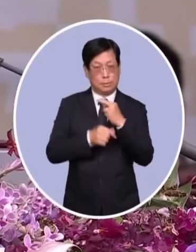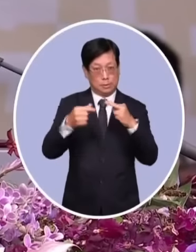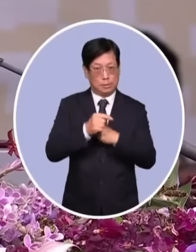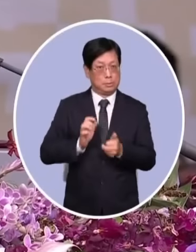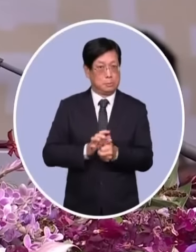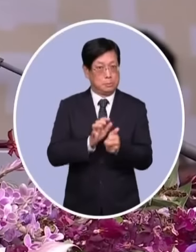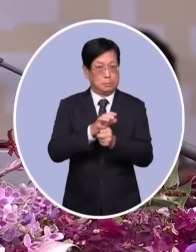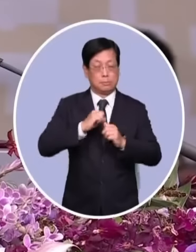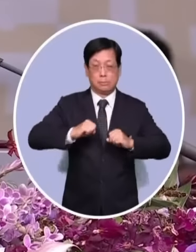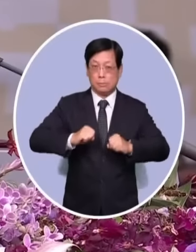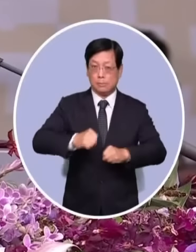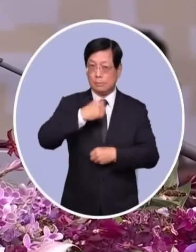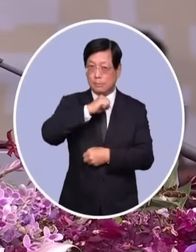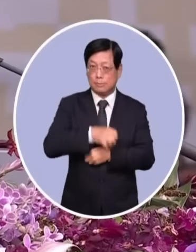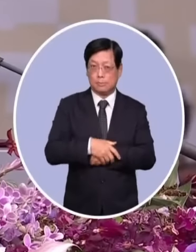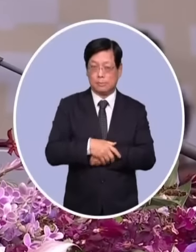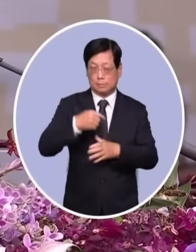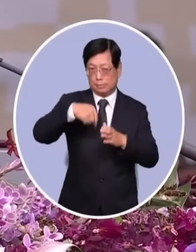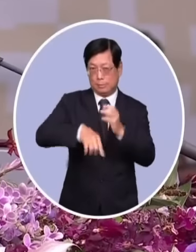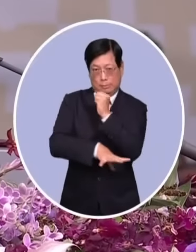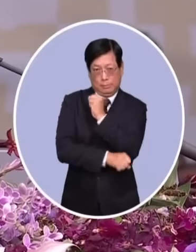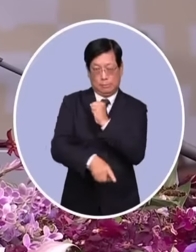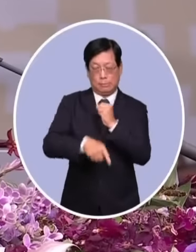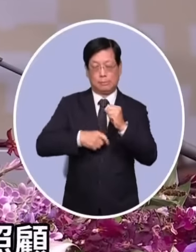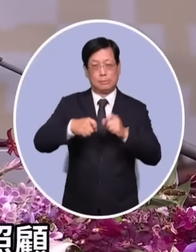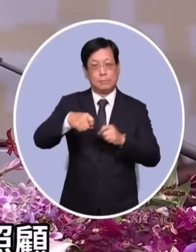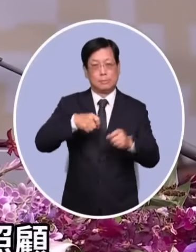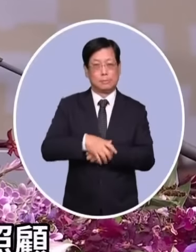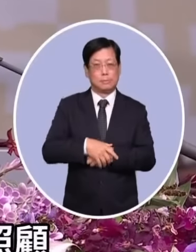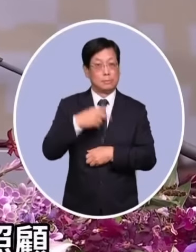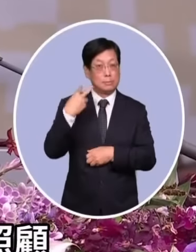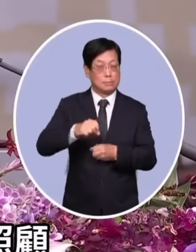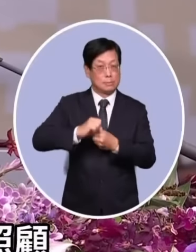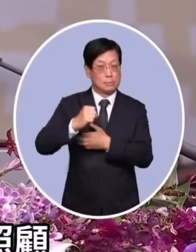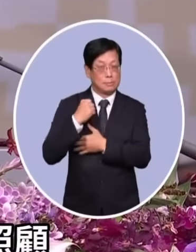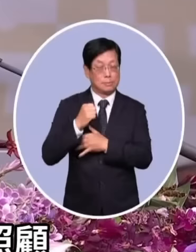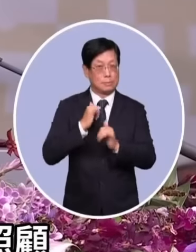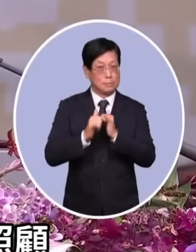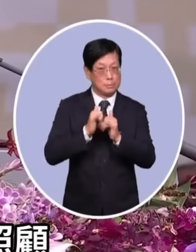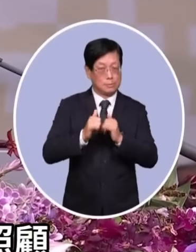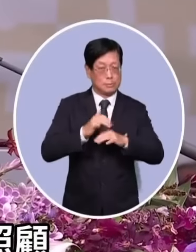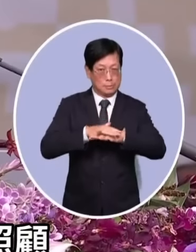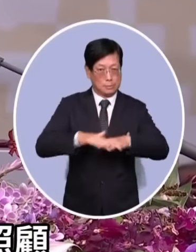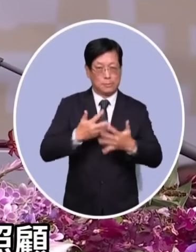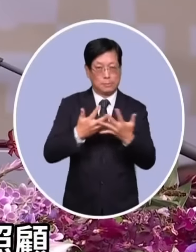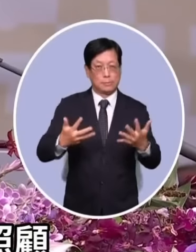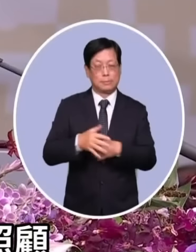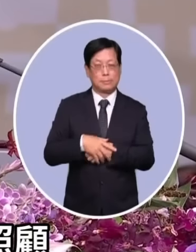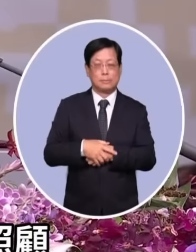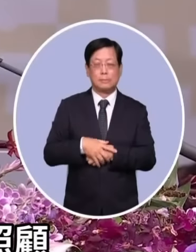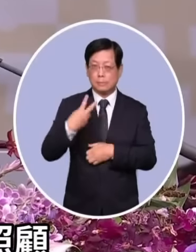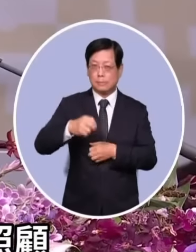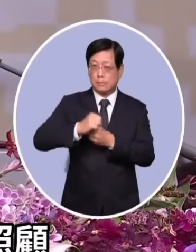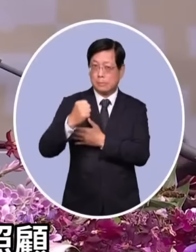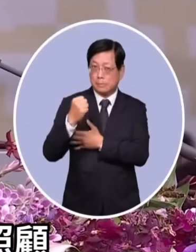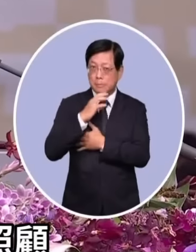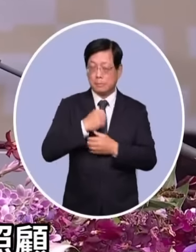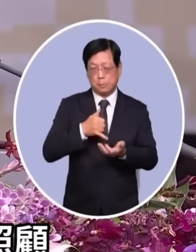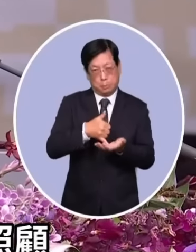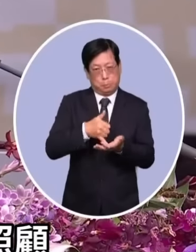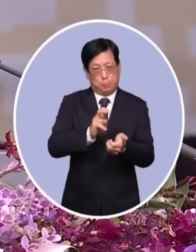动健康台湾生根计划，并且强化社会安全网，加强弱势照